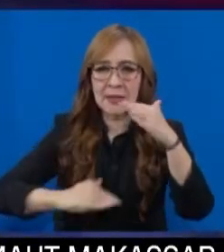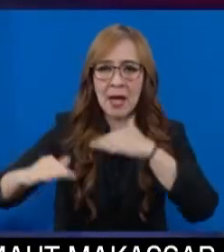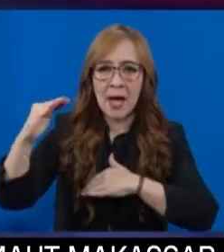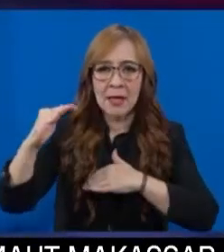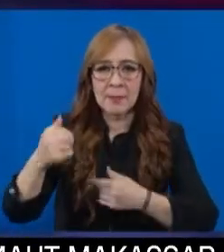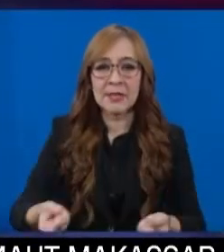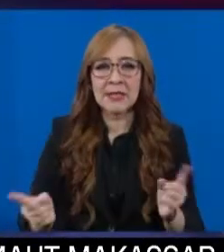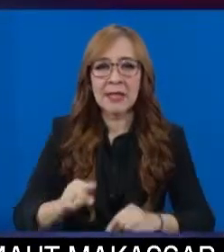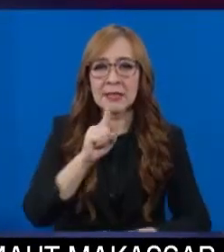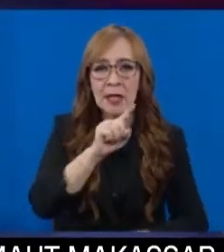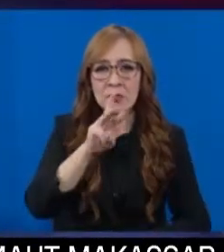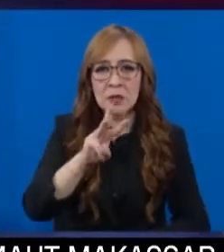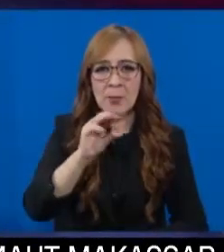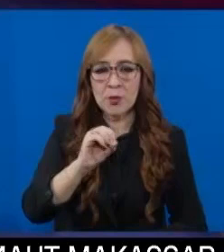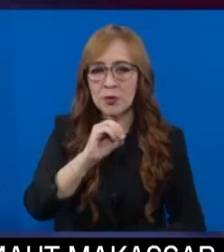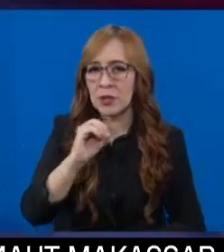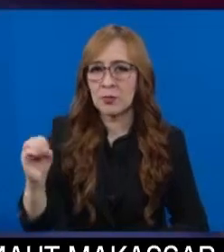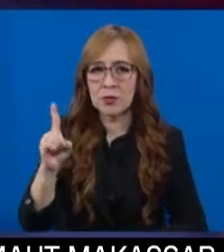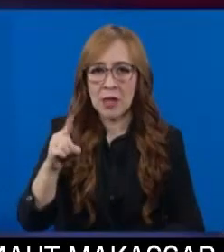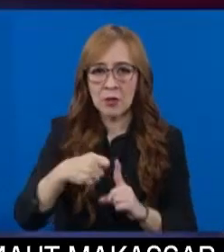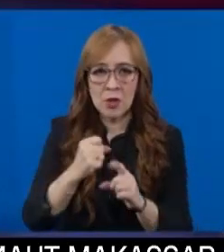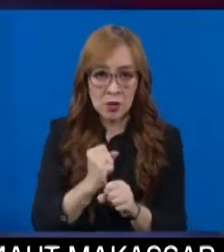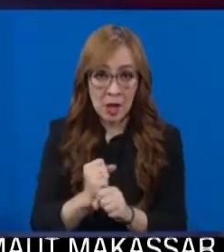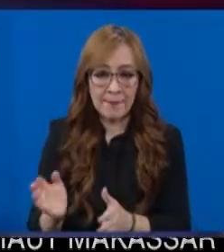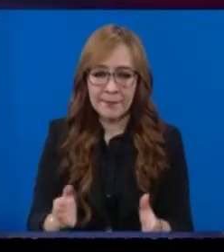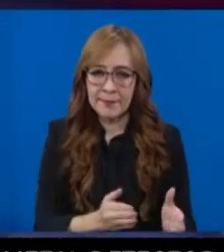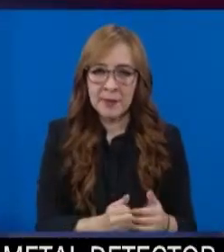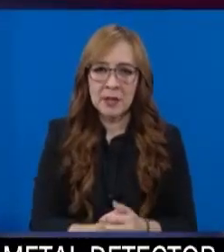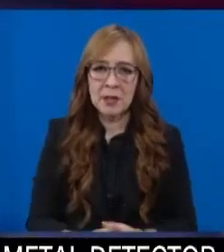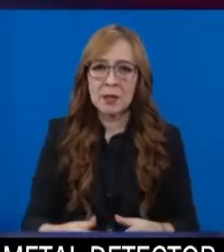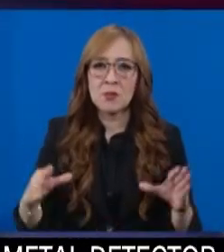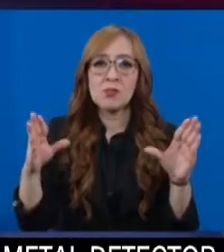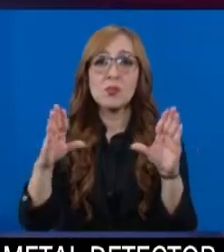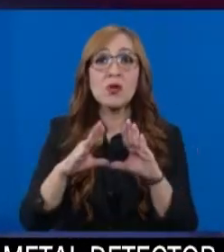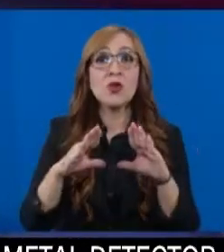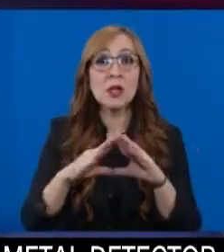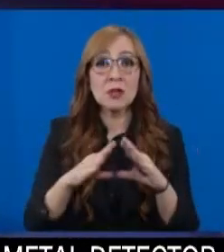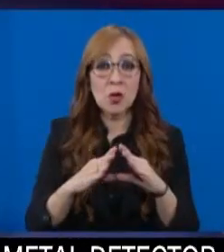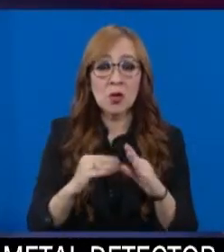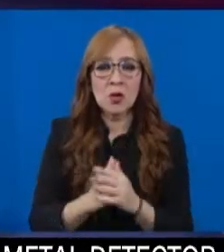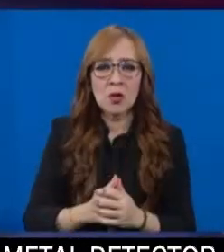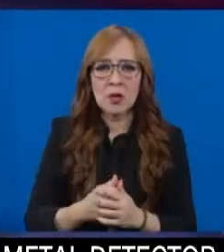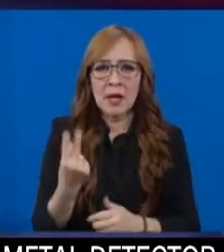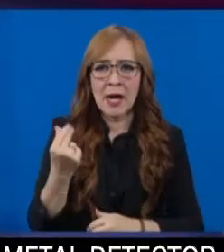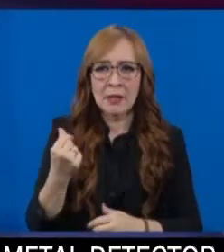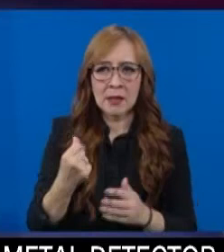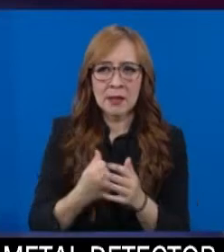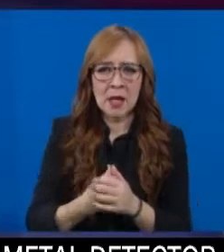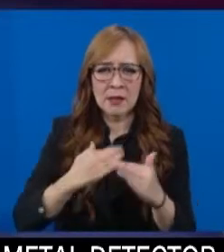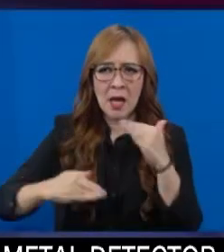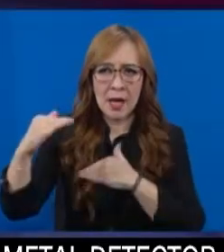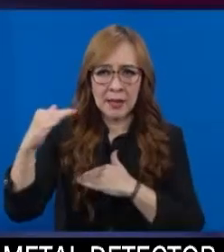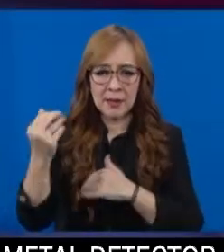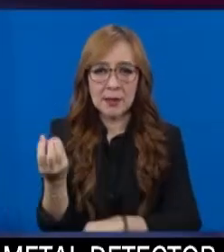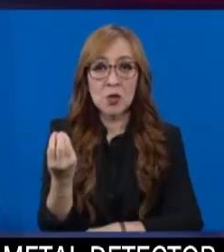menjadi 130.000 per kg di Mojokerto Jawa Timur harga daging ayam naik 7.000 per kg dan di